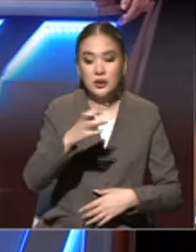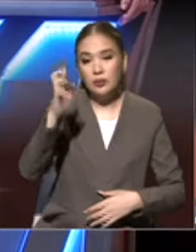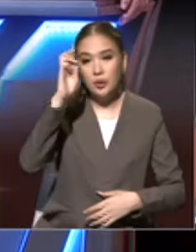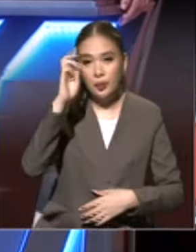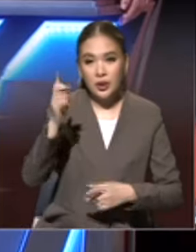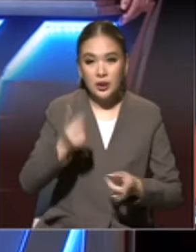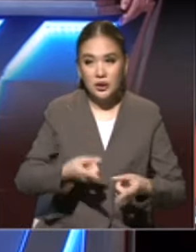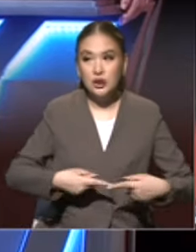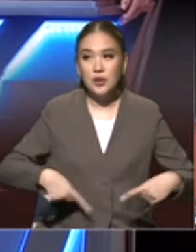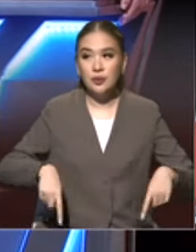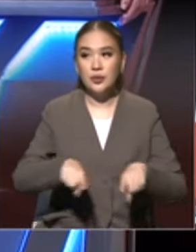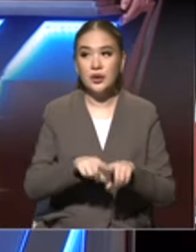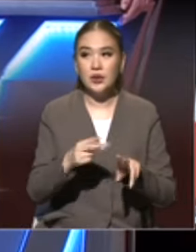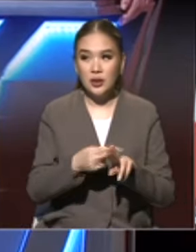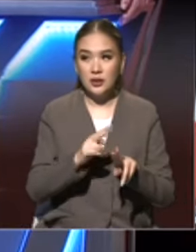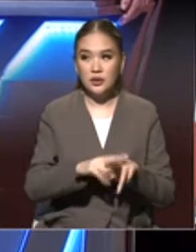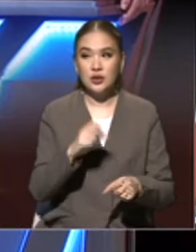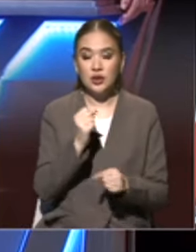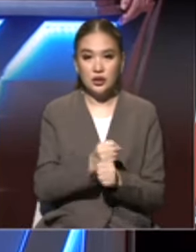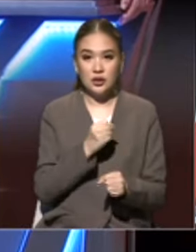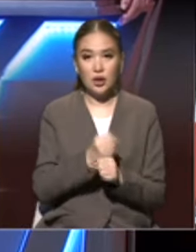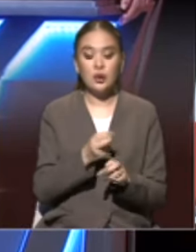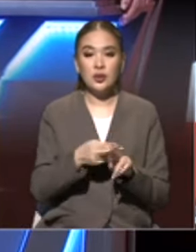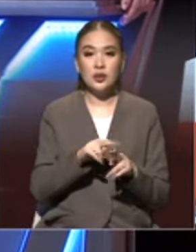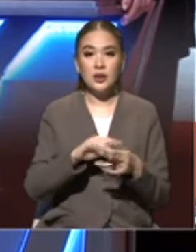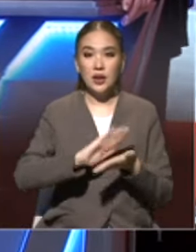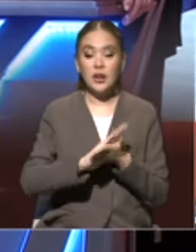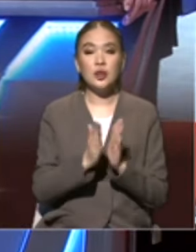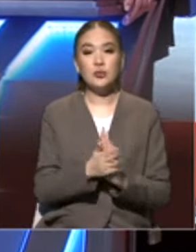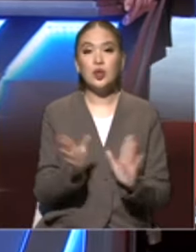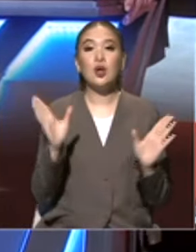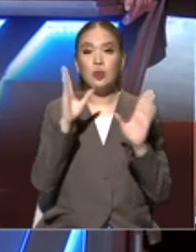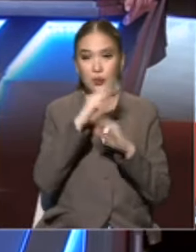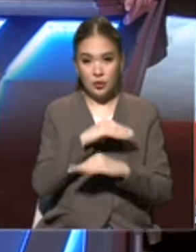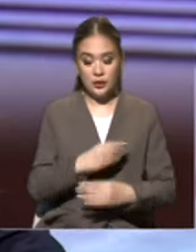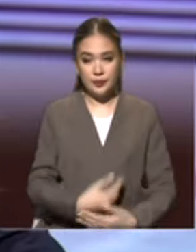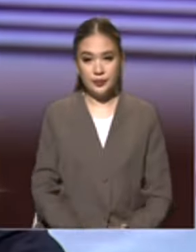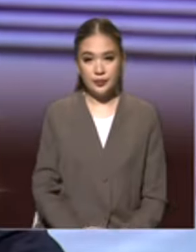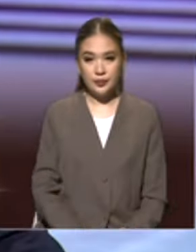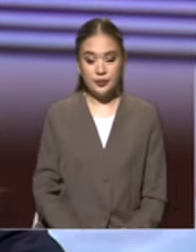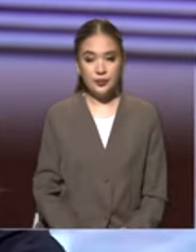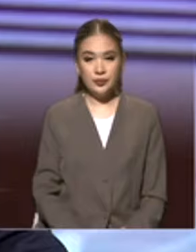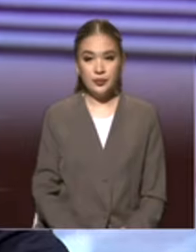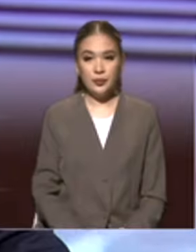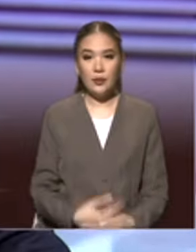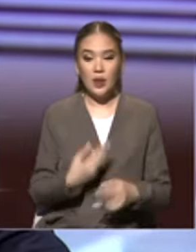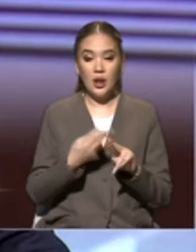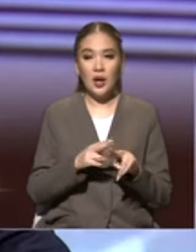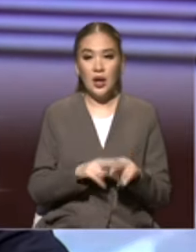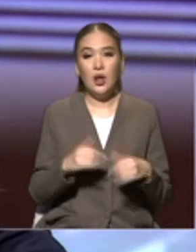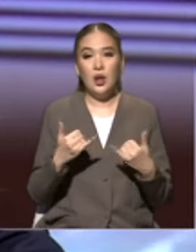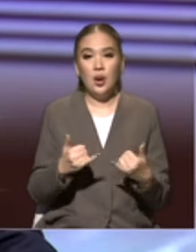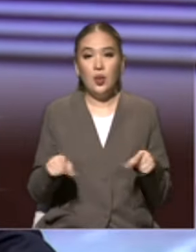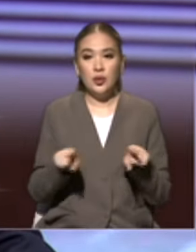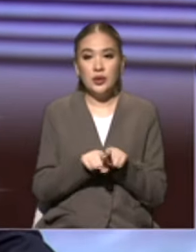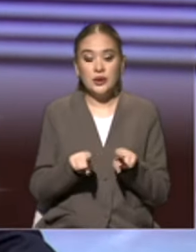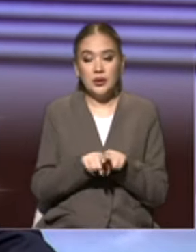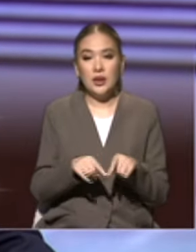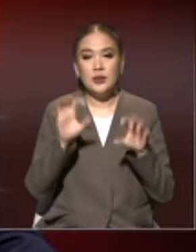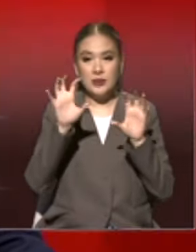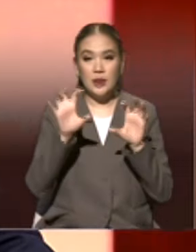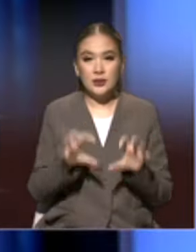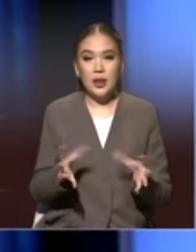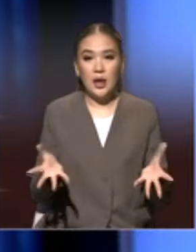алу шеңберінде бір гүлден алу арқылы шарт жасау мүмкіндігі туындайды олар үшін. Сіз осындай жаңағы